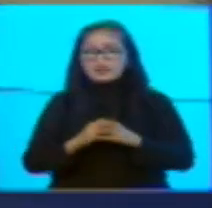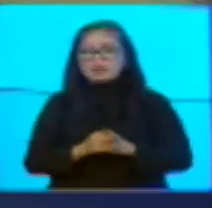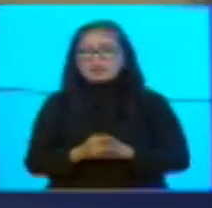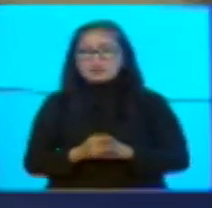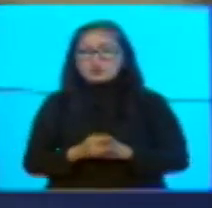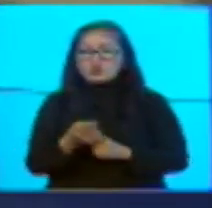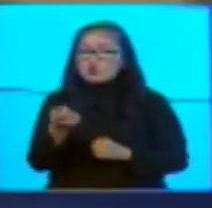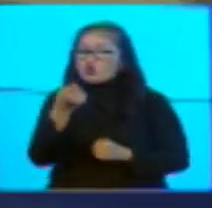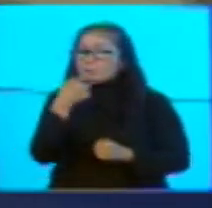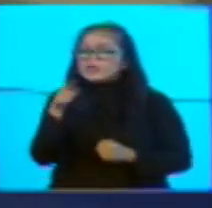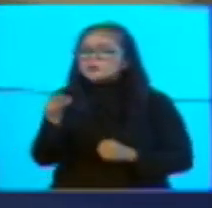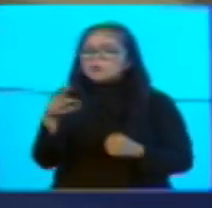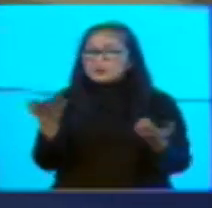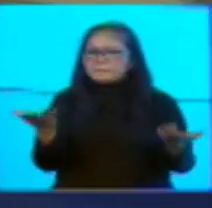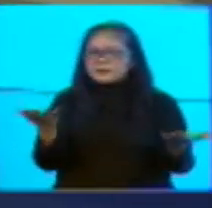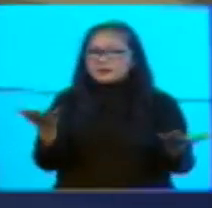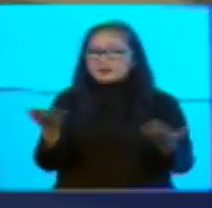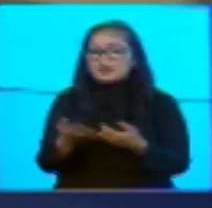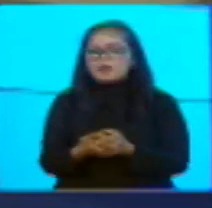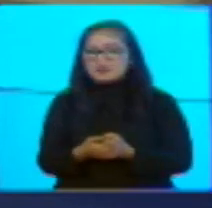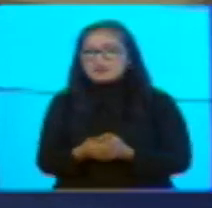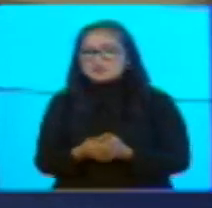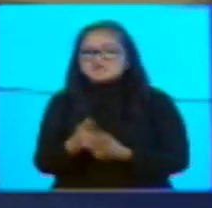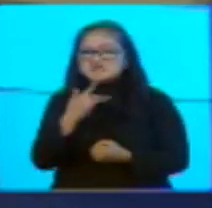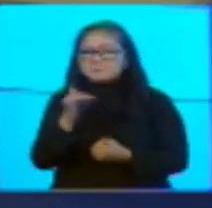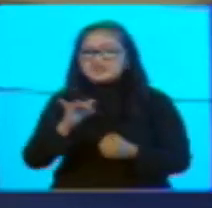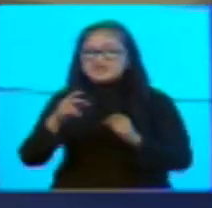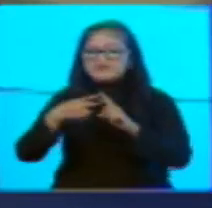sih jenis-jenisnya? Jenis-jenisnya itu seperti Fluvir,